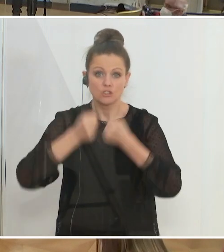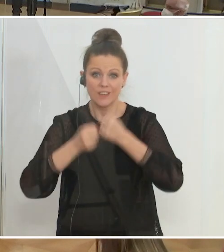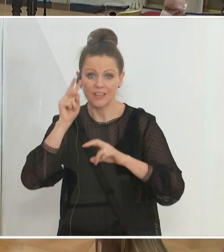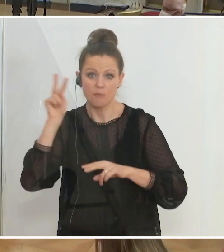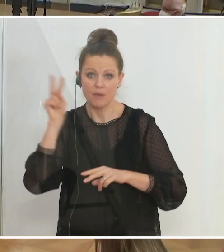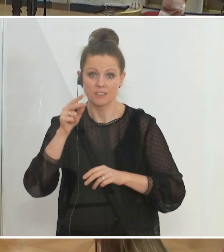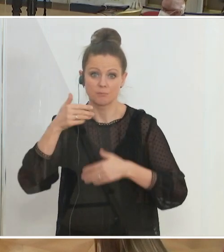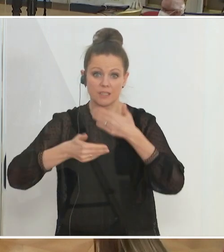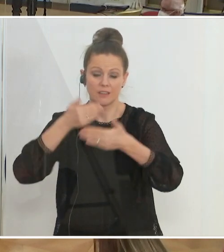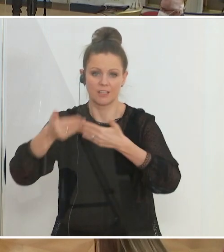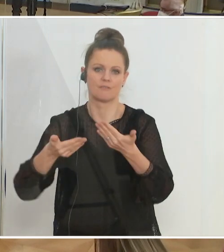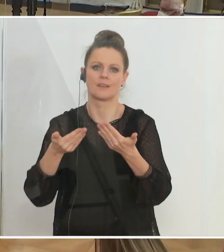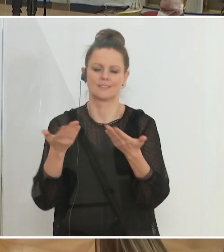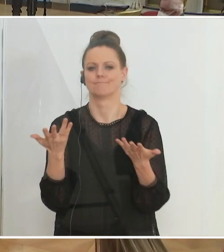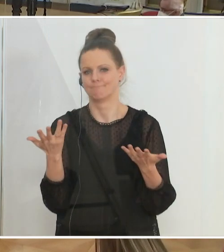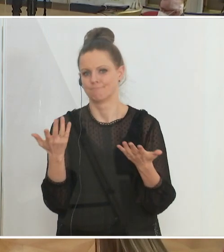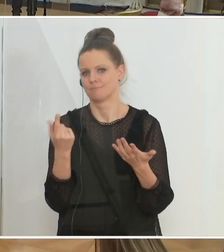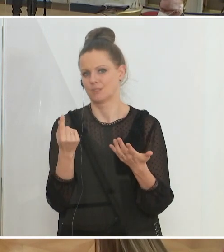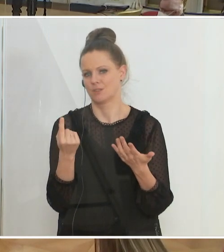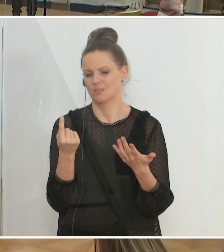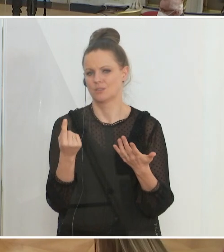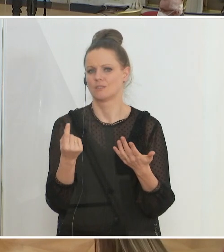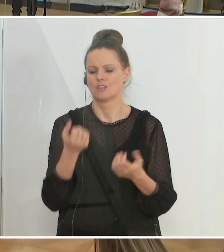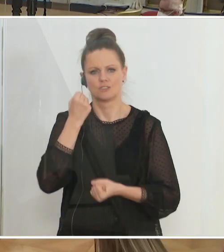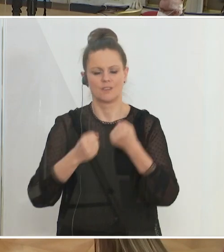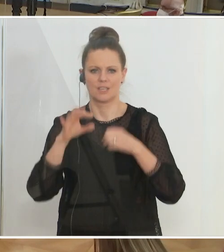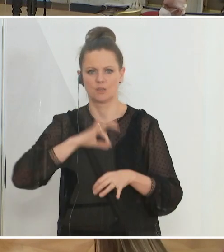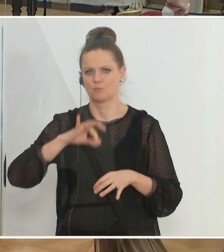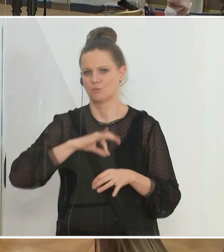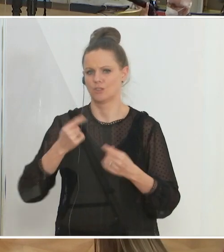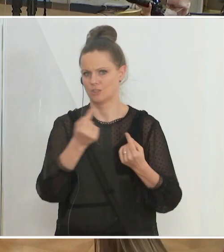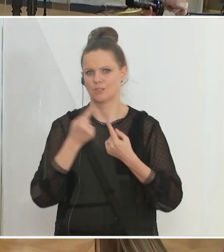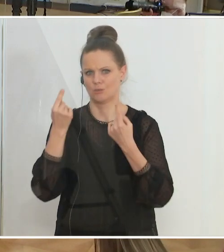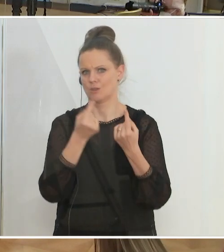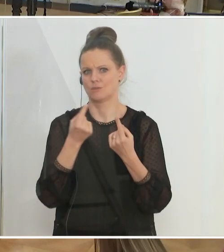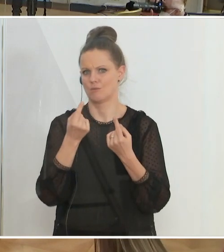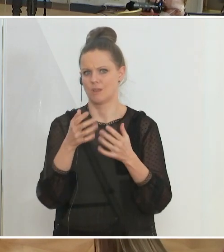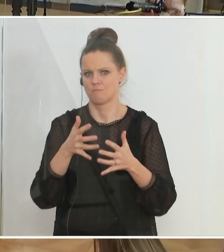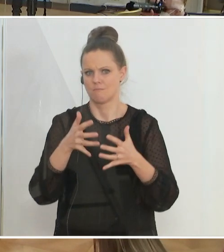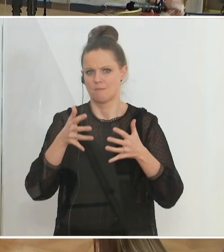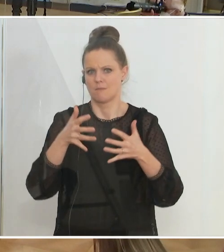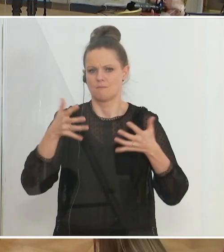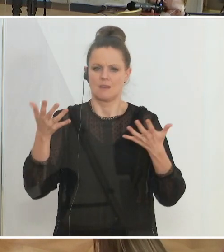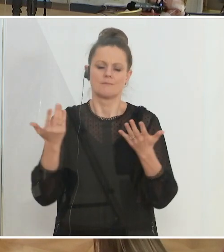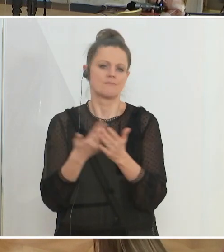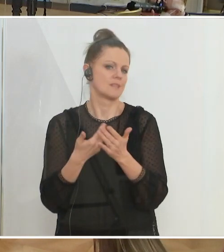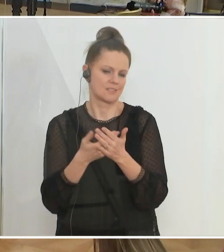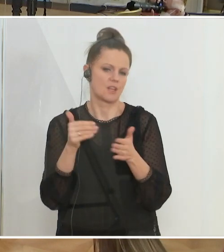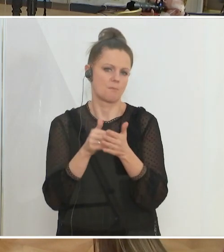Perspektiven befördern, solche schwierigen psychischen Situationen. Und da braucht es